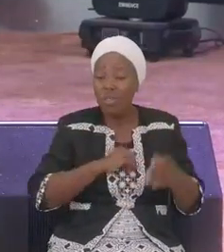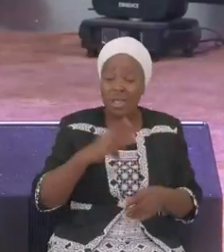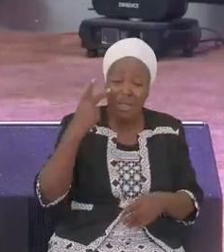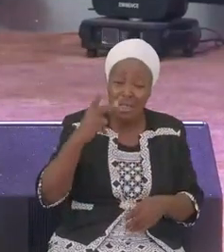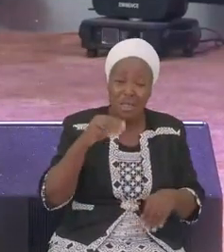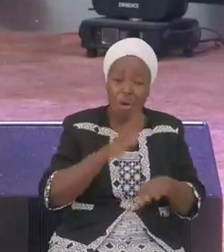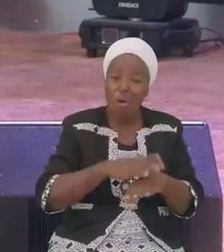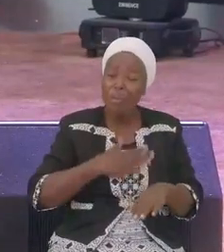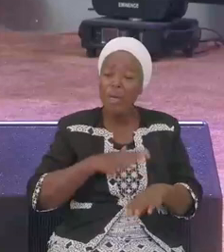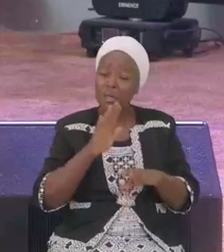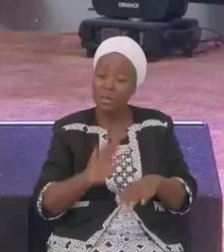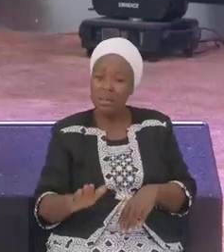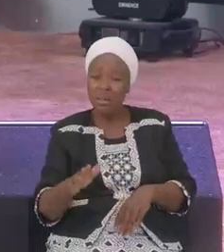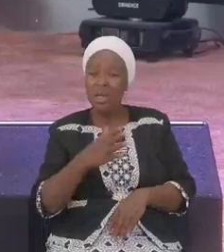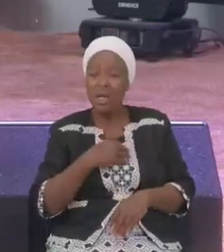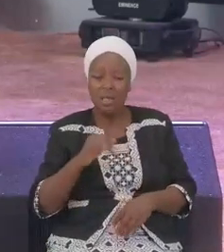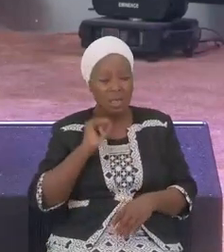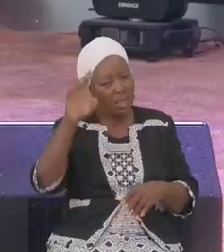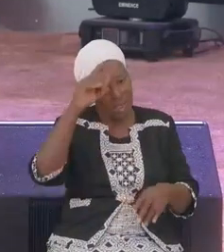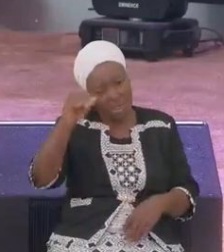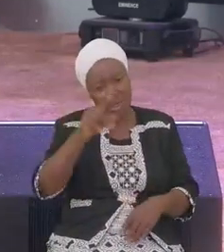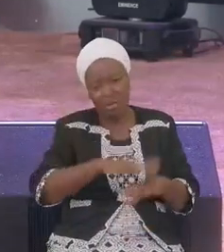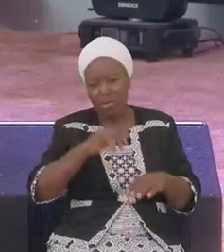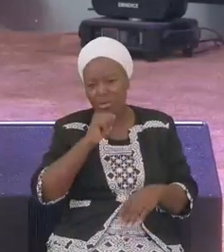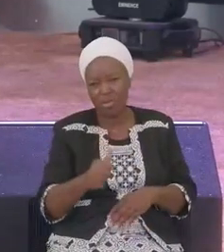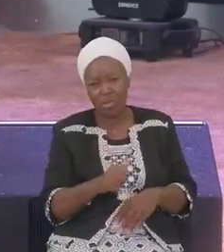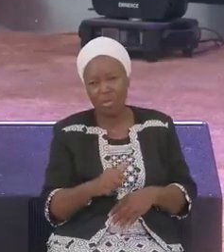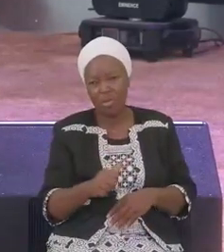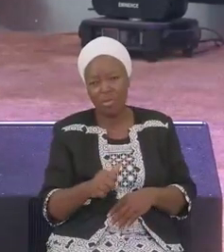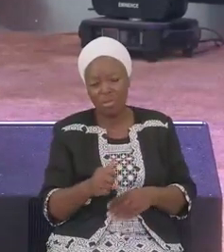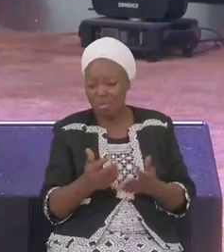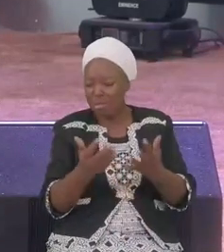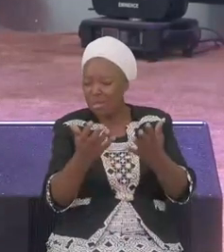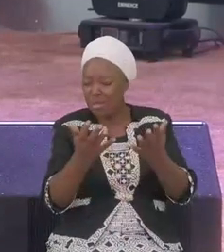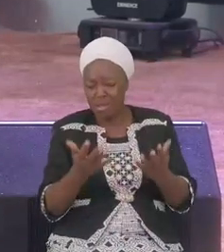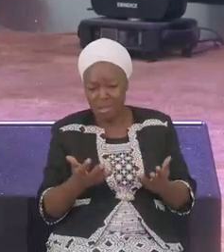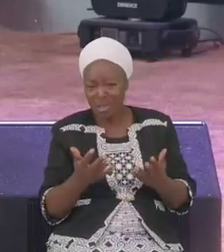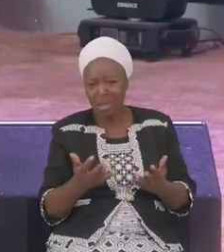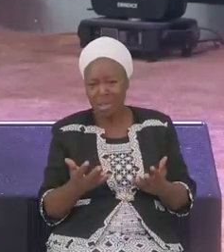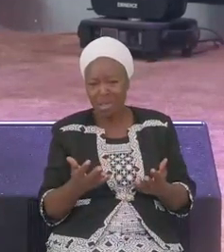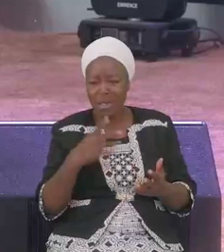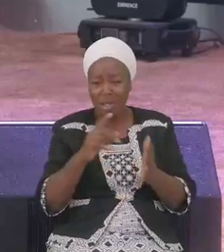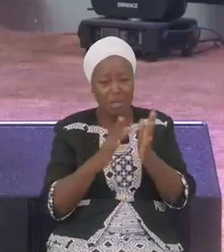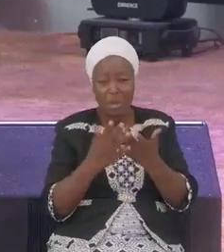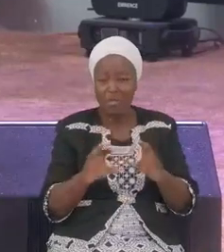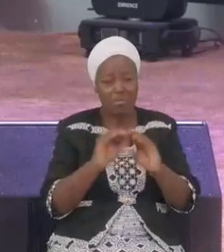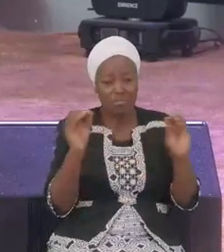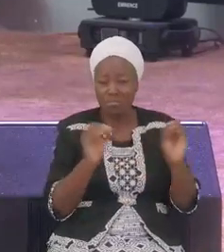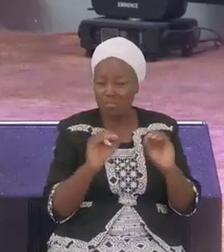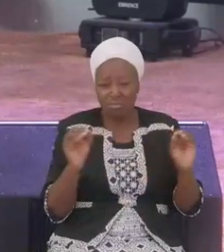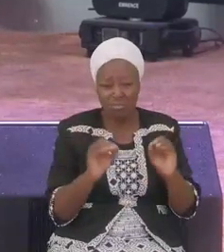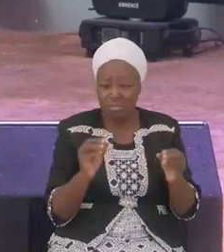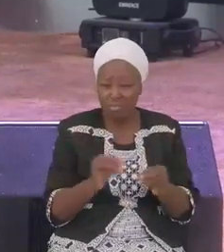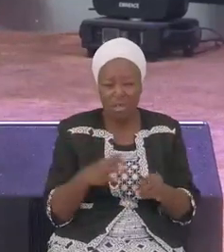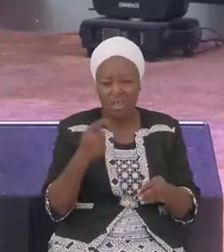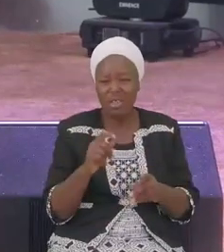je suis surpris de ce que je vois dans mon enfant. Mon enfant ne désire plus la Bible. Bon, la parole n'est